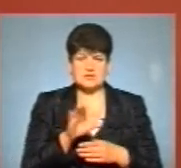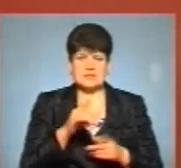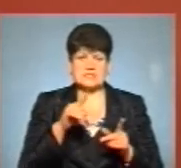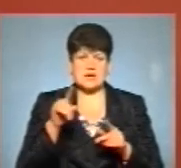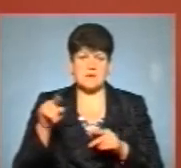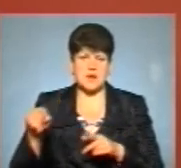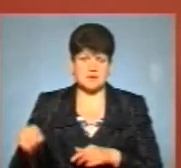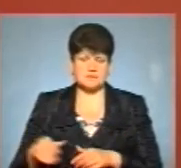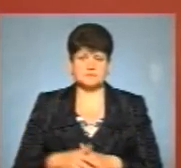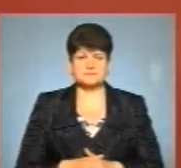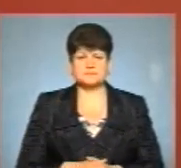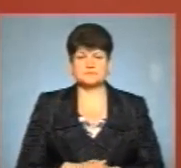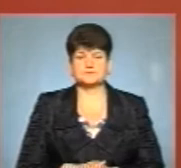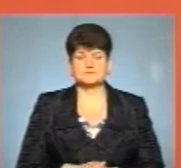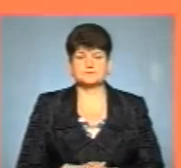Закарпаття.